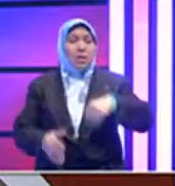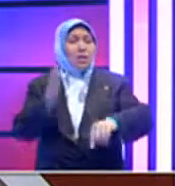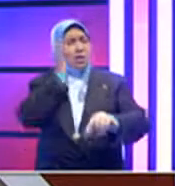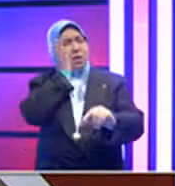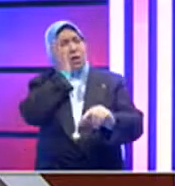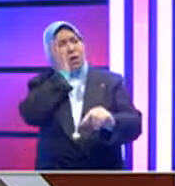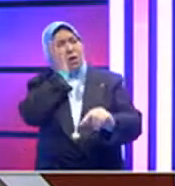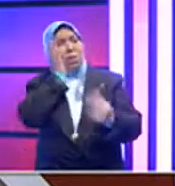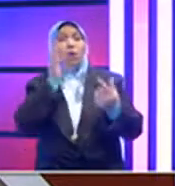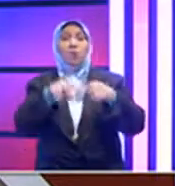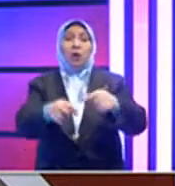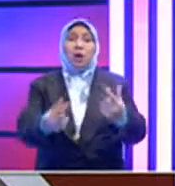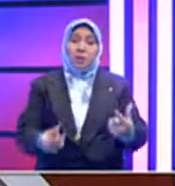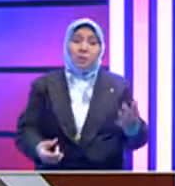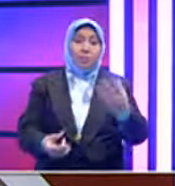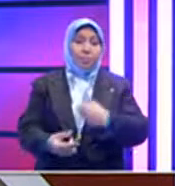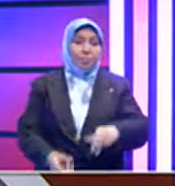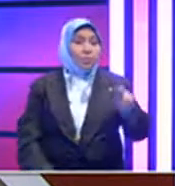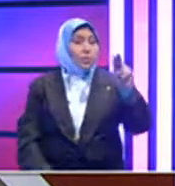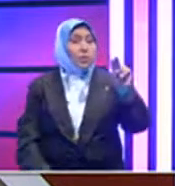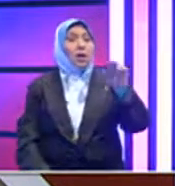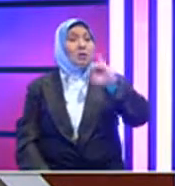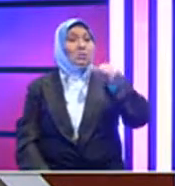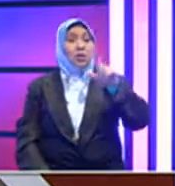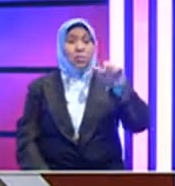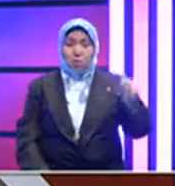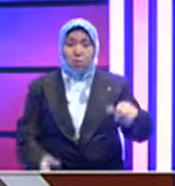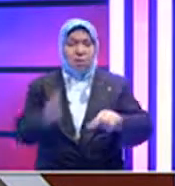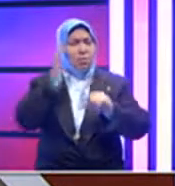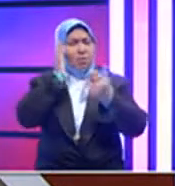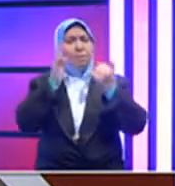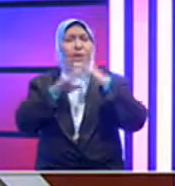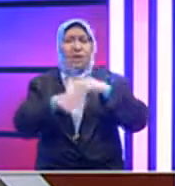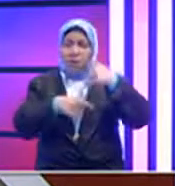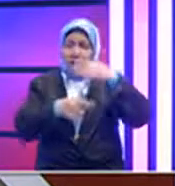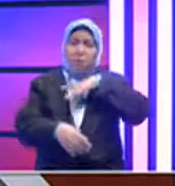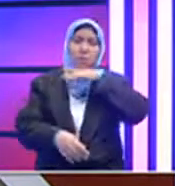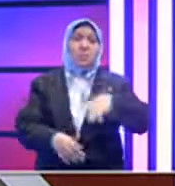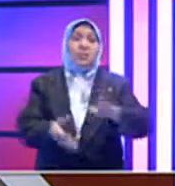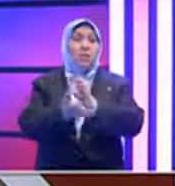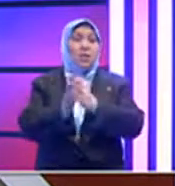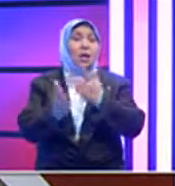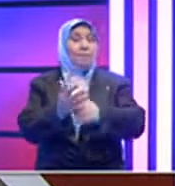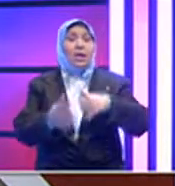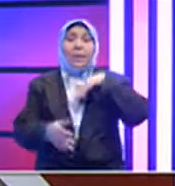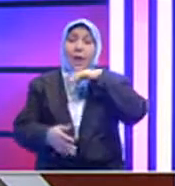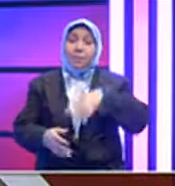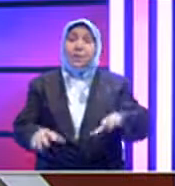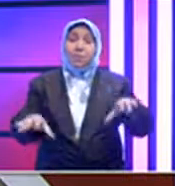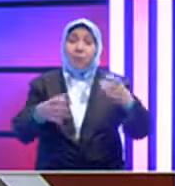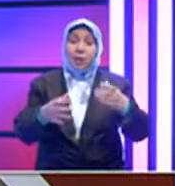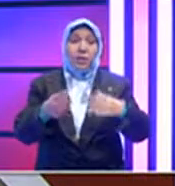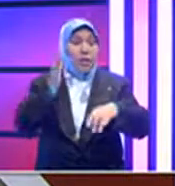Alquran Kemudian pada ayat yang ketiga netbook kami tilawah kan kepadamu usah jadi nasi itunya apa nabi buat tilawah itu